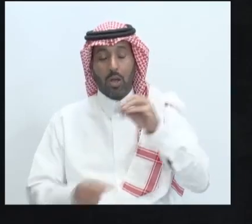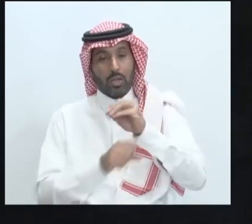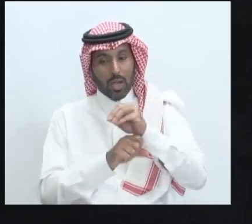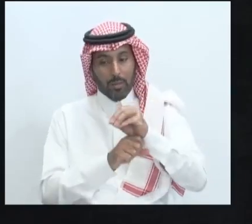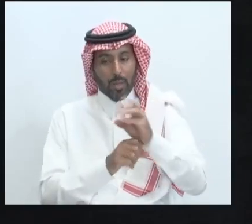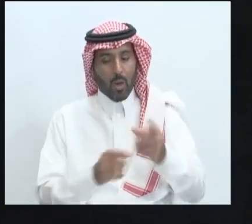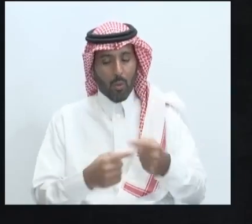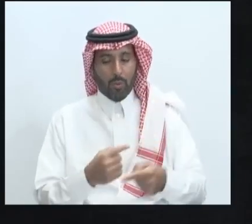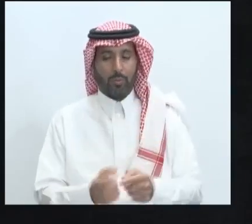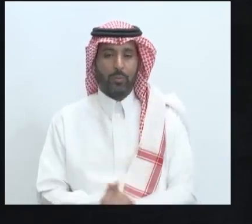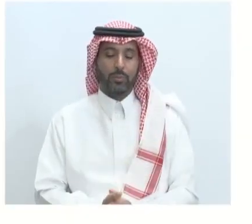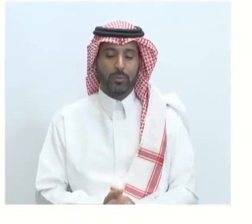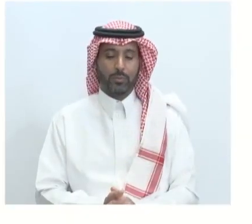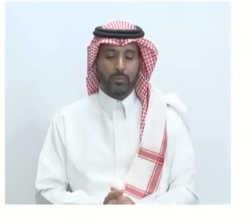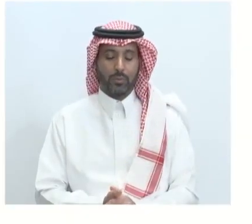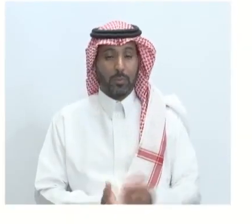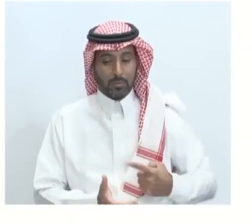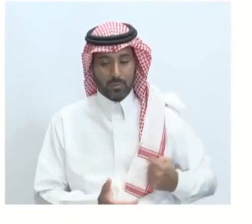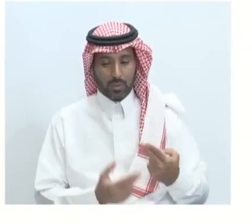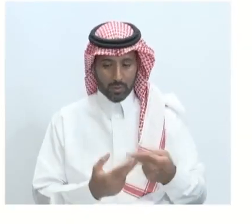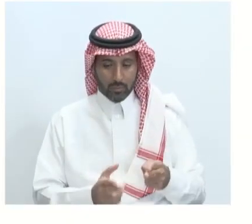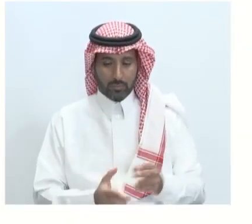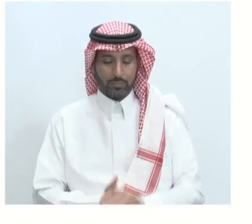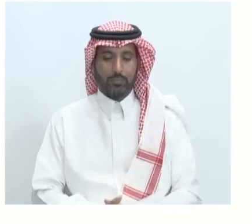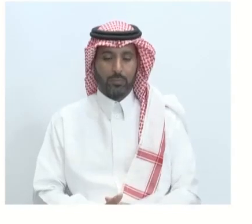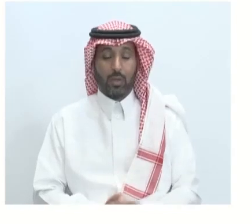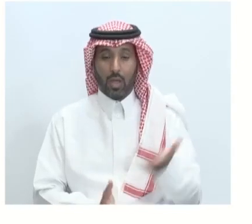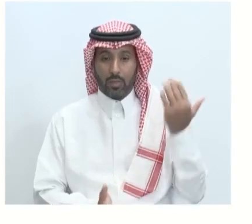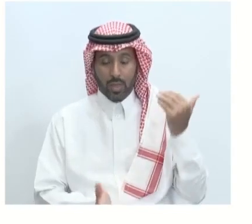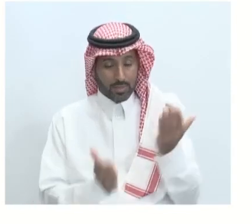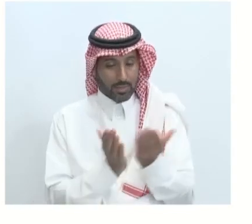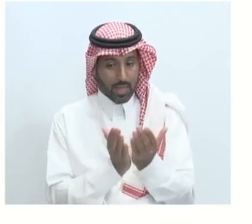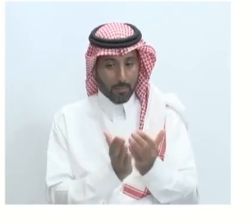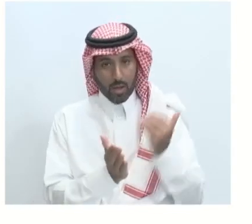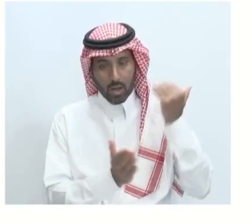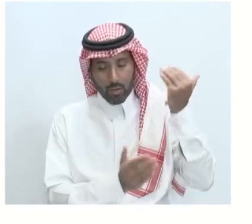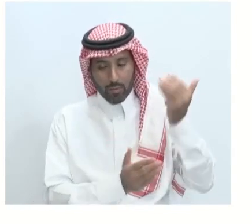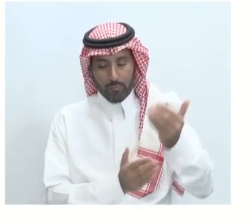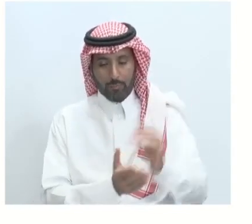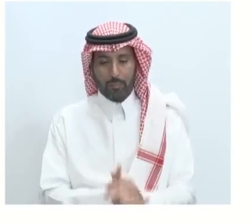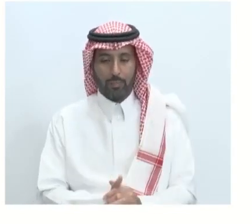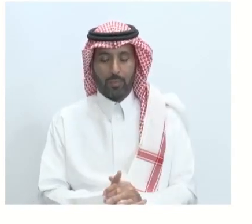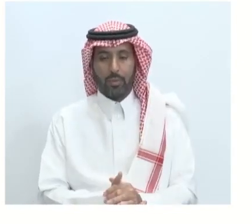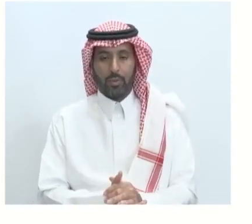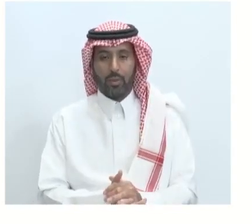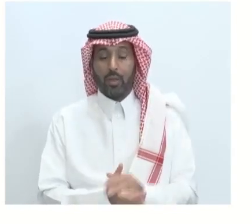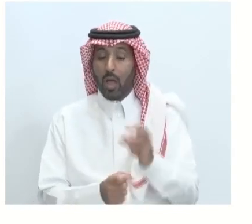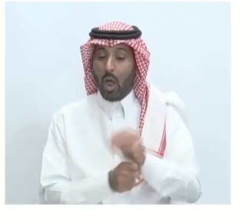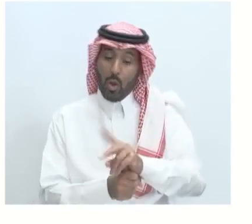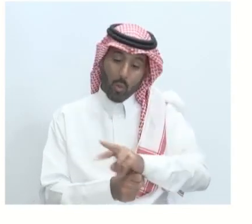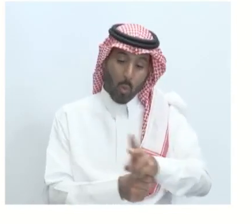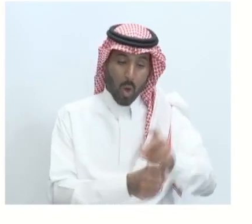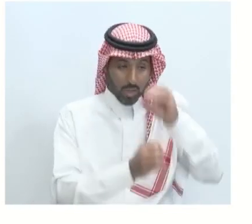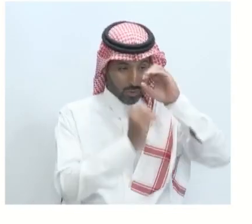في الدرس السابق بسم الله وعلى بركه الله في الدرس السابق اعزائي الطلبه تطرقنا الى انواع